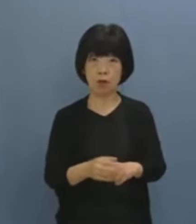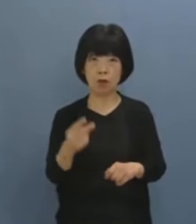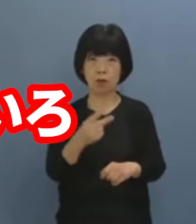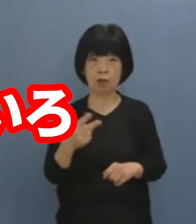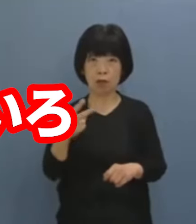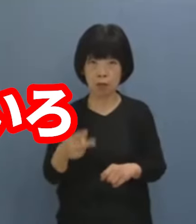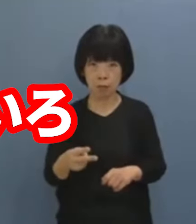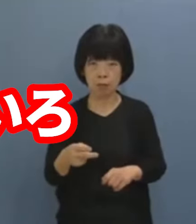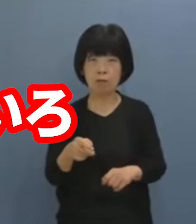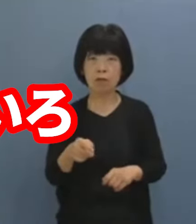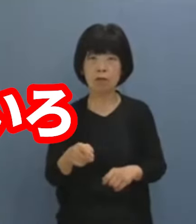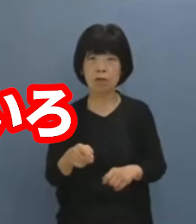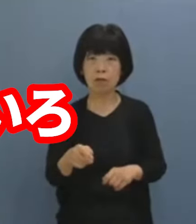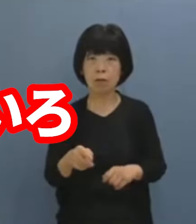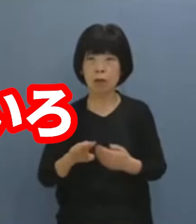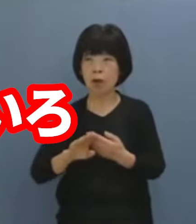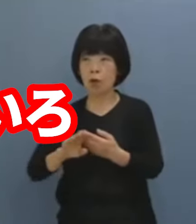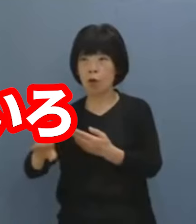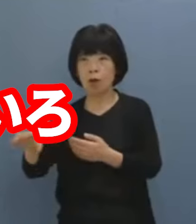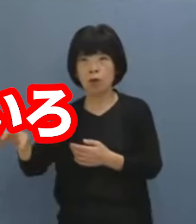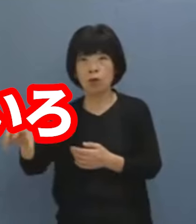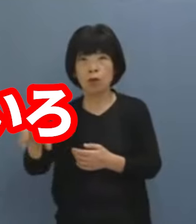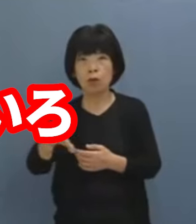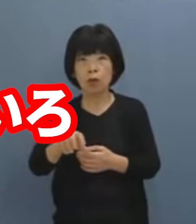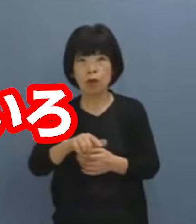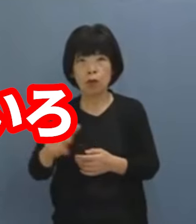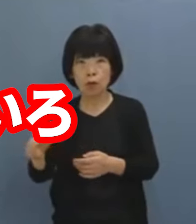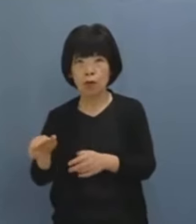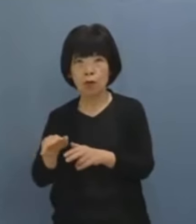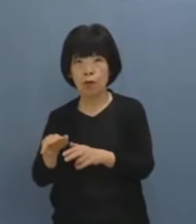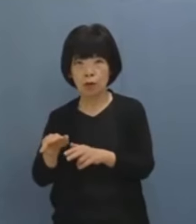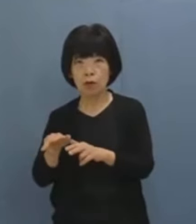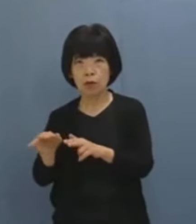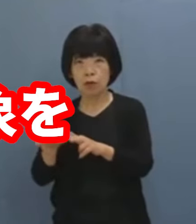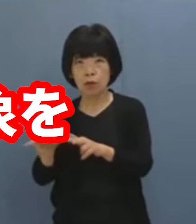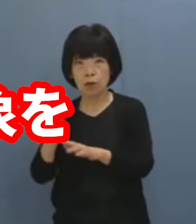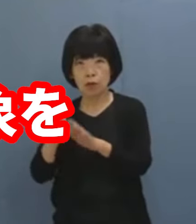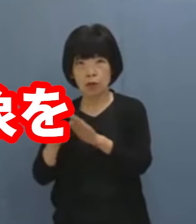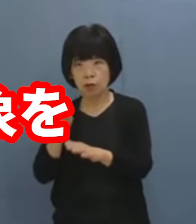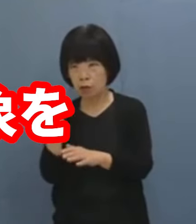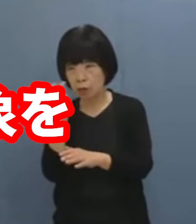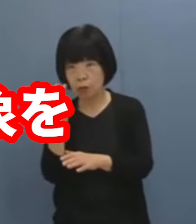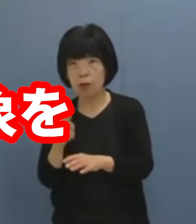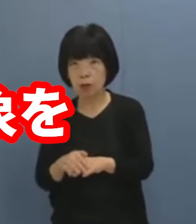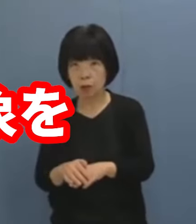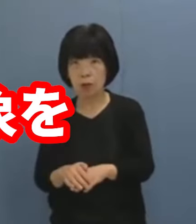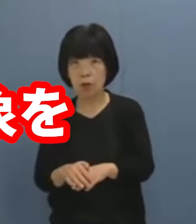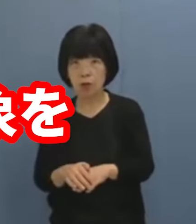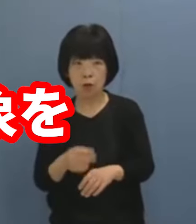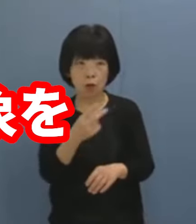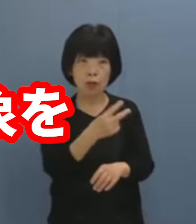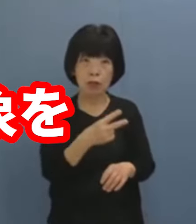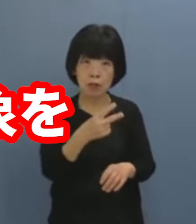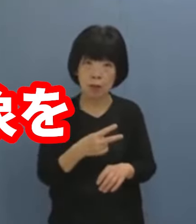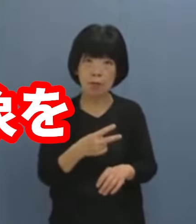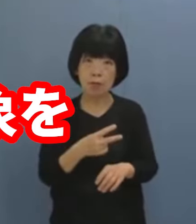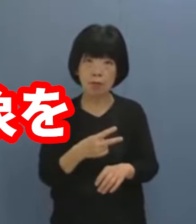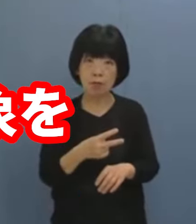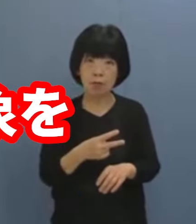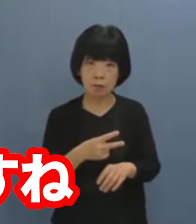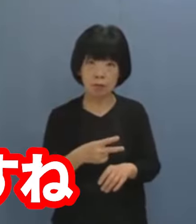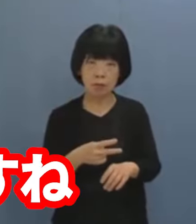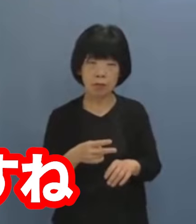あ、他の自治体とかもですね、まあ、いろいろ調べてみたんですが、まあ、極めて多いなという印象を受けました